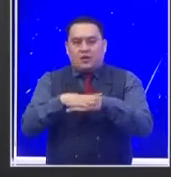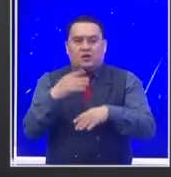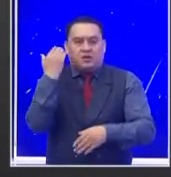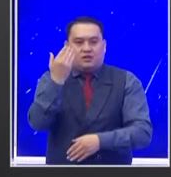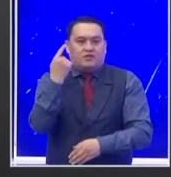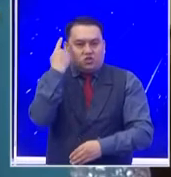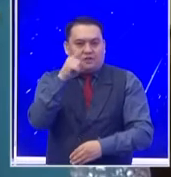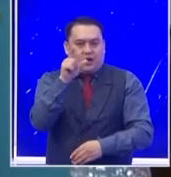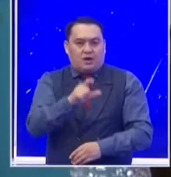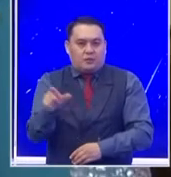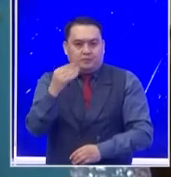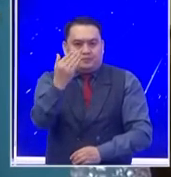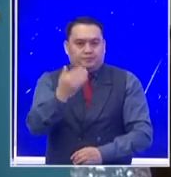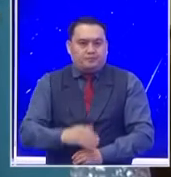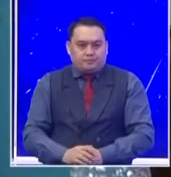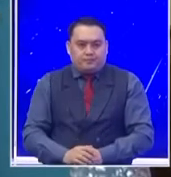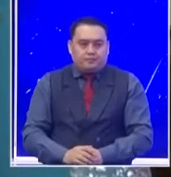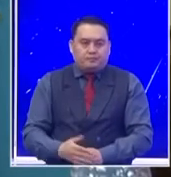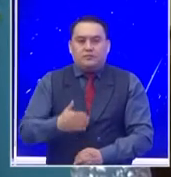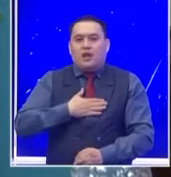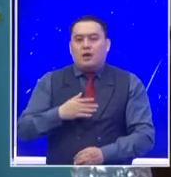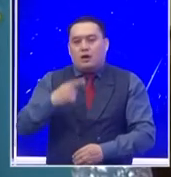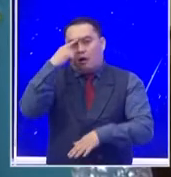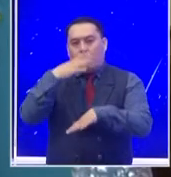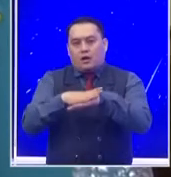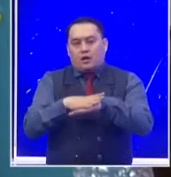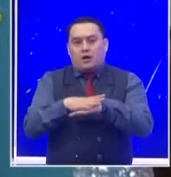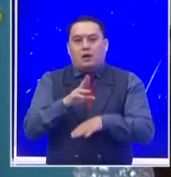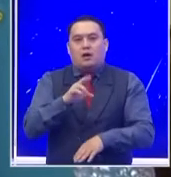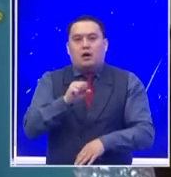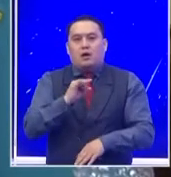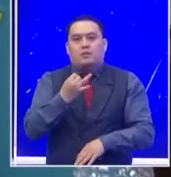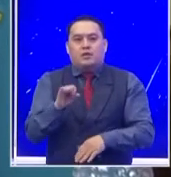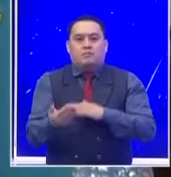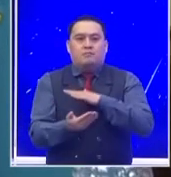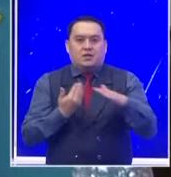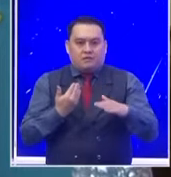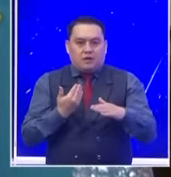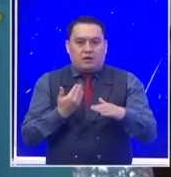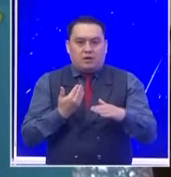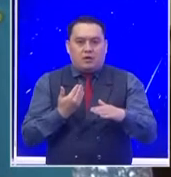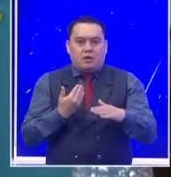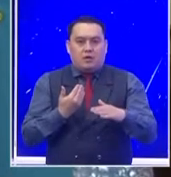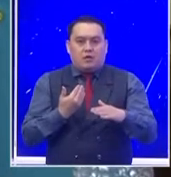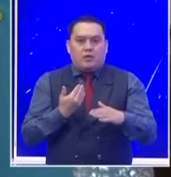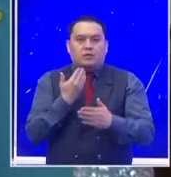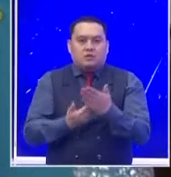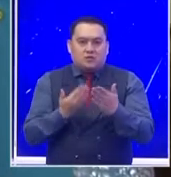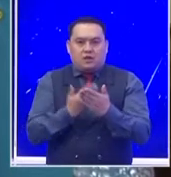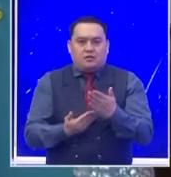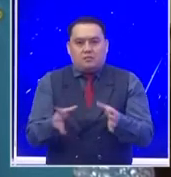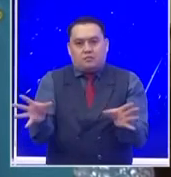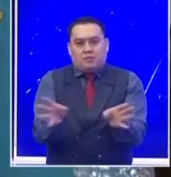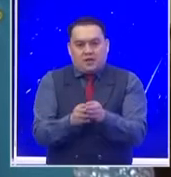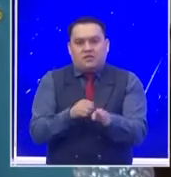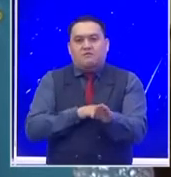человека да я ким что я кабель мое дело чем позван сказал гуду почему советником давай вместе